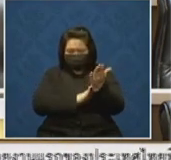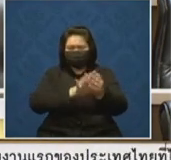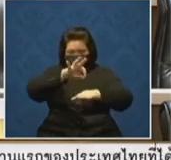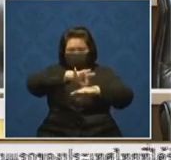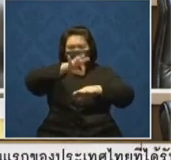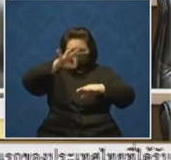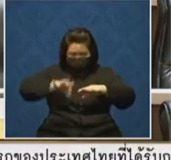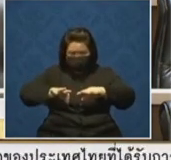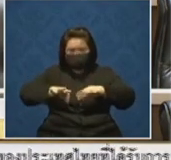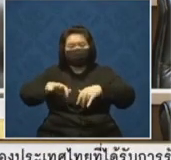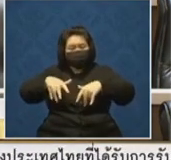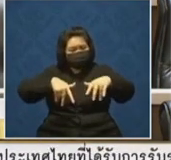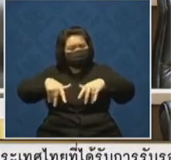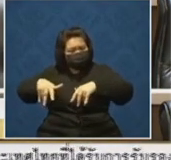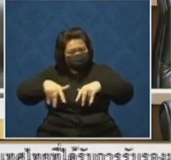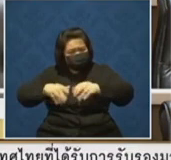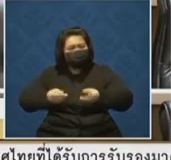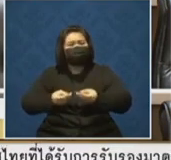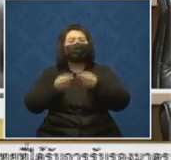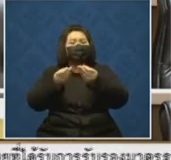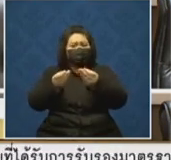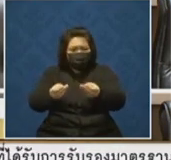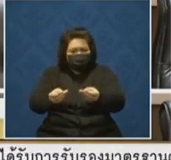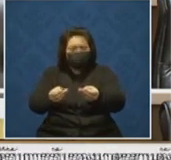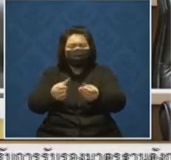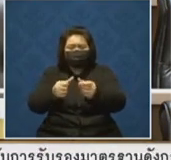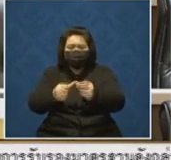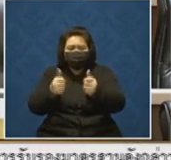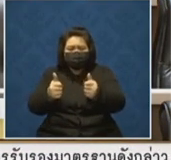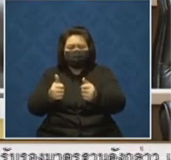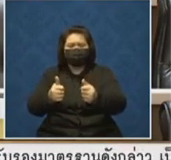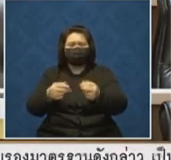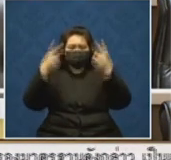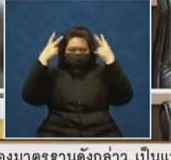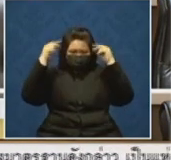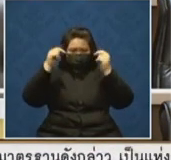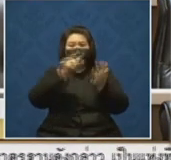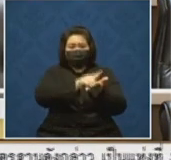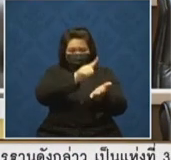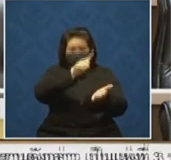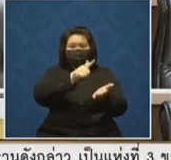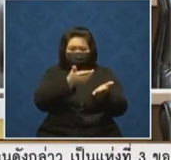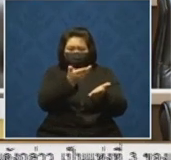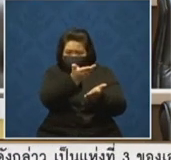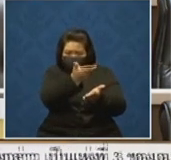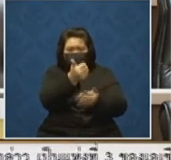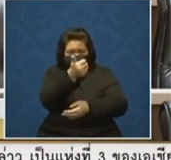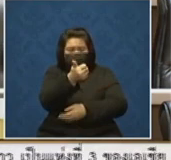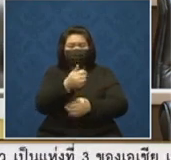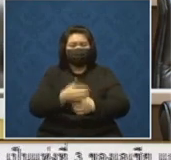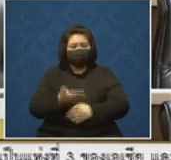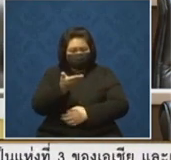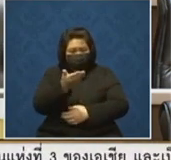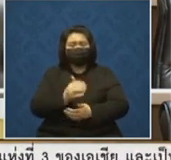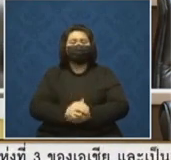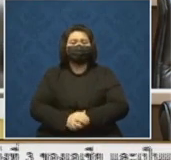ถ้าดูเธอเห็นสอสอแบบนี้เธอเอามาเธอเอาป่ะอยู่ดีๆเดี๋ยวก็มีไม้ชี้เดี๋ยวก็มีพระมาพูดจ